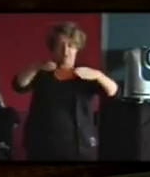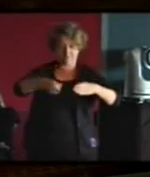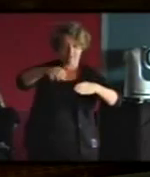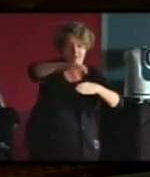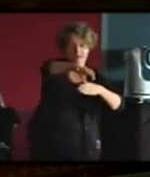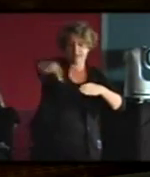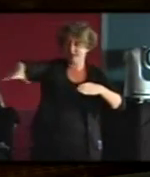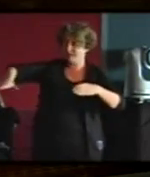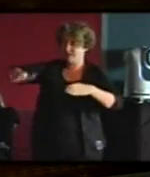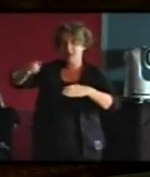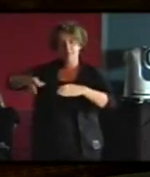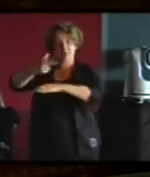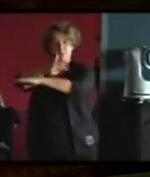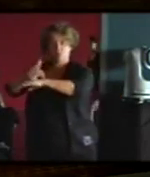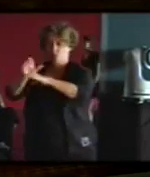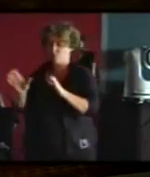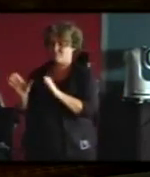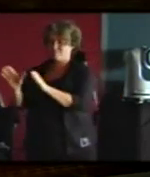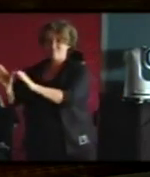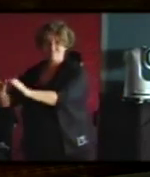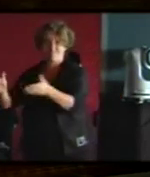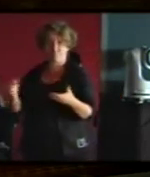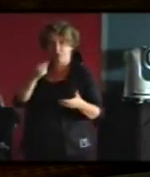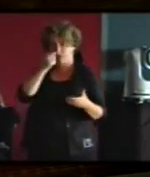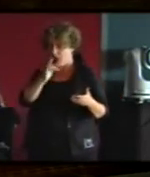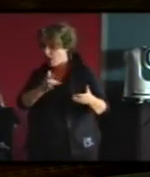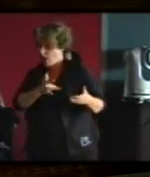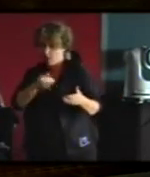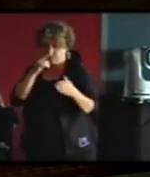que ces zones de bureaux, il y a zéro affectio societatis